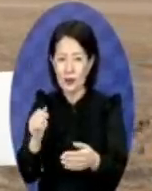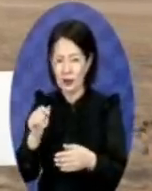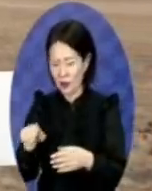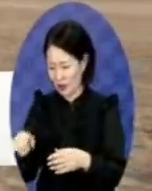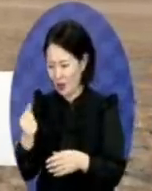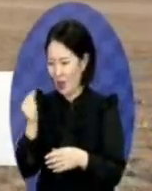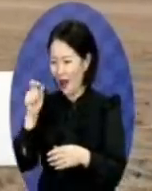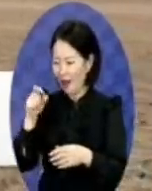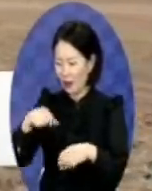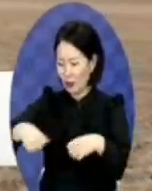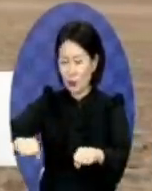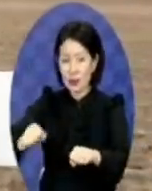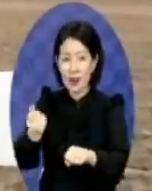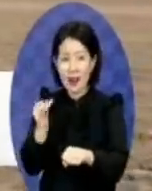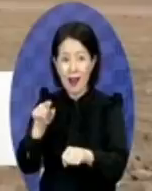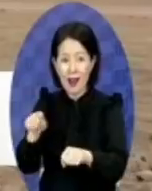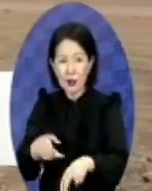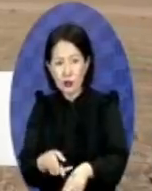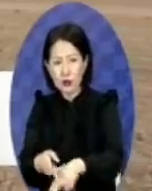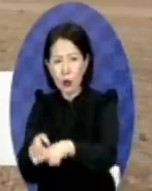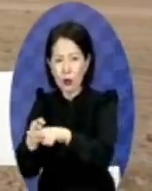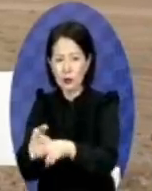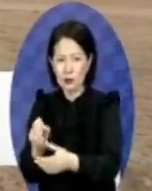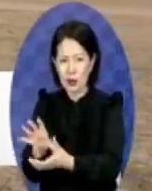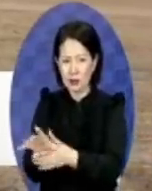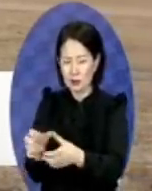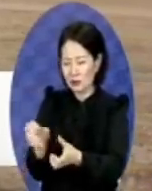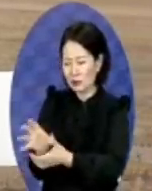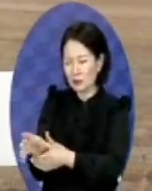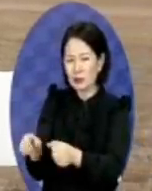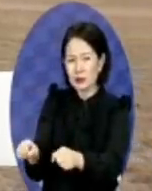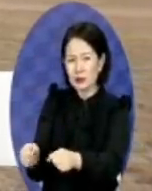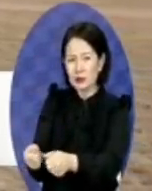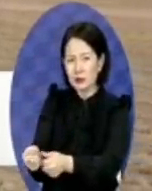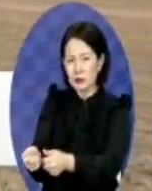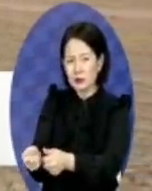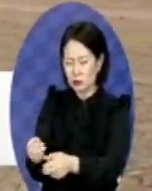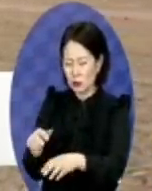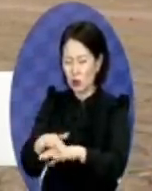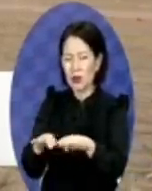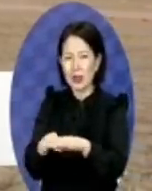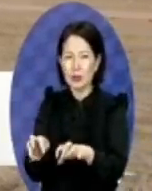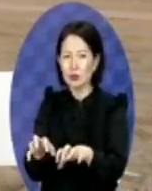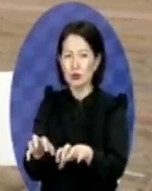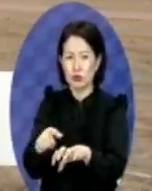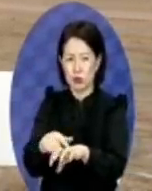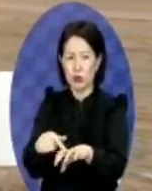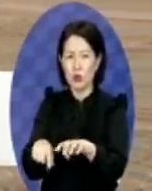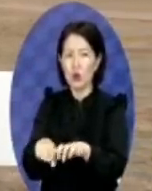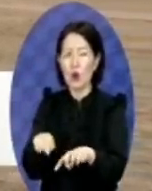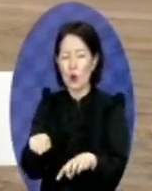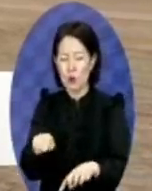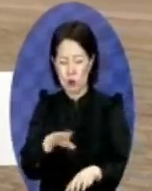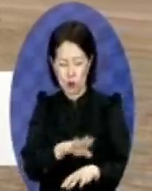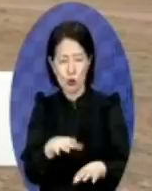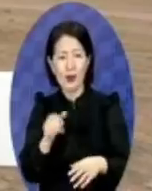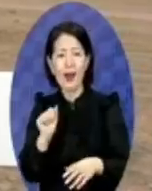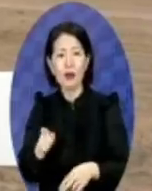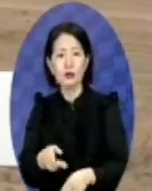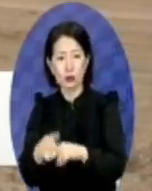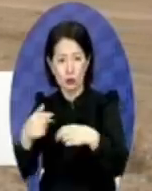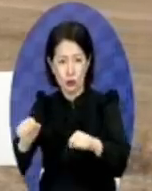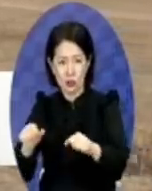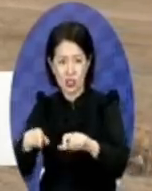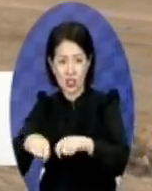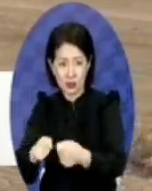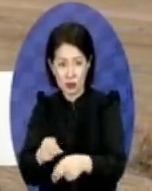моциклын шатгуун дууссан. Энүүд ахтаа туслан гарч идэн барьж өгч байгаад хоёр гараа хайруулсан байна. Гэр бүл хүүхд залуучуудын хөгжлийн газарт Хинтээ